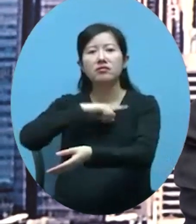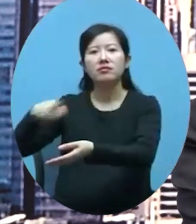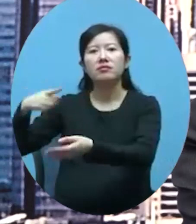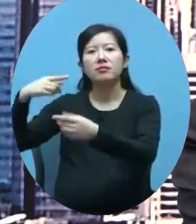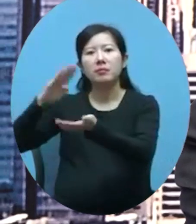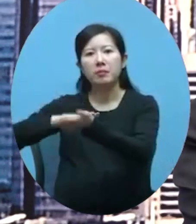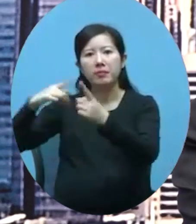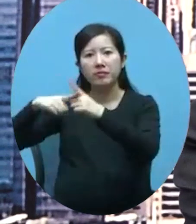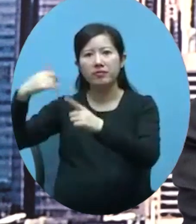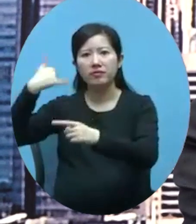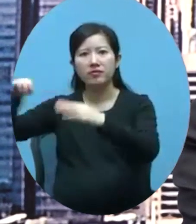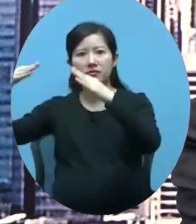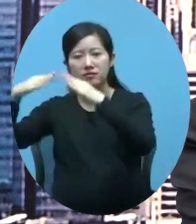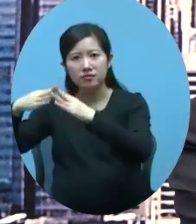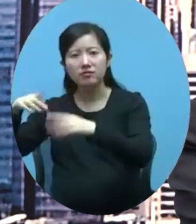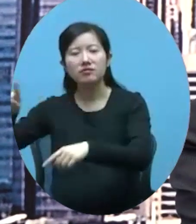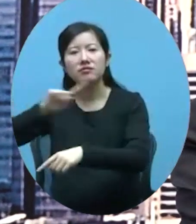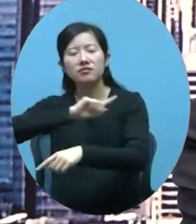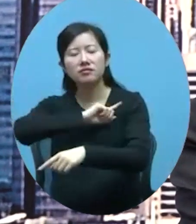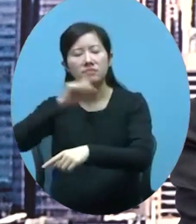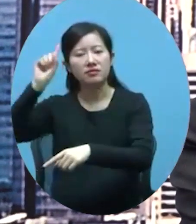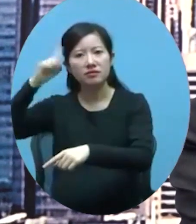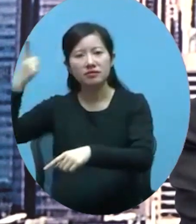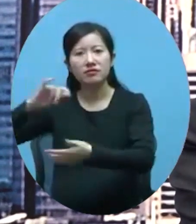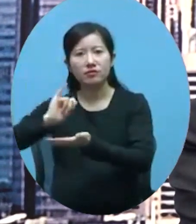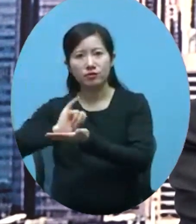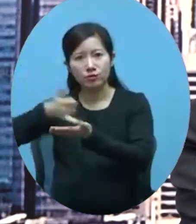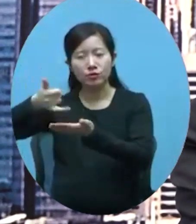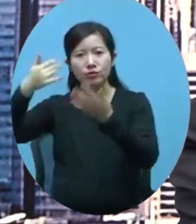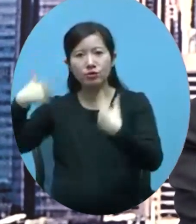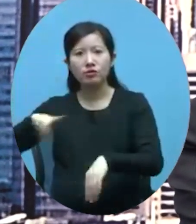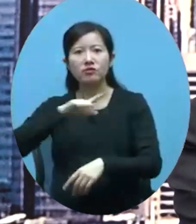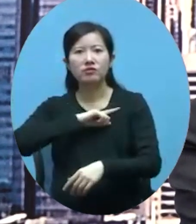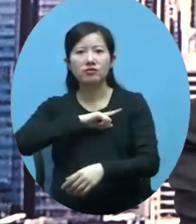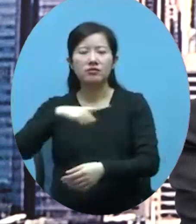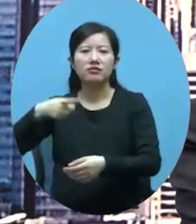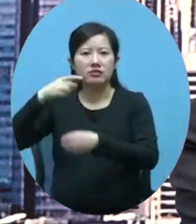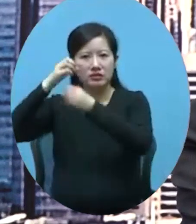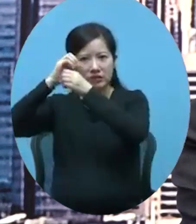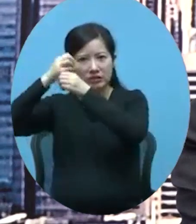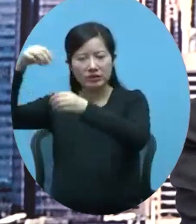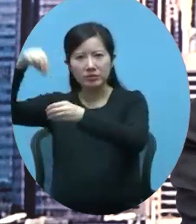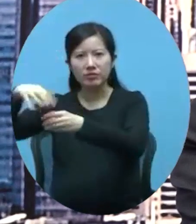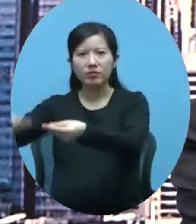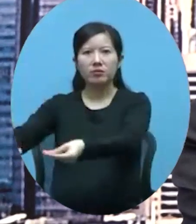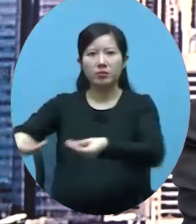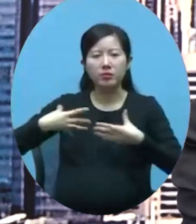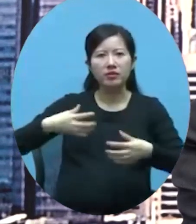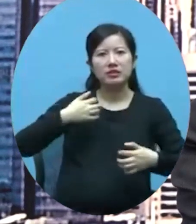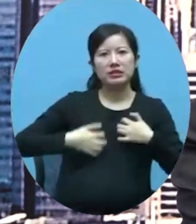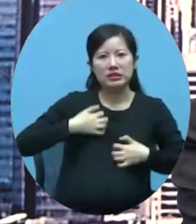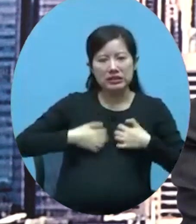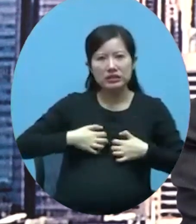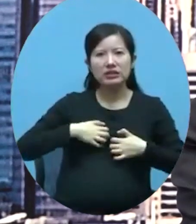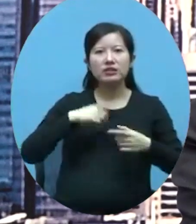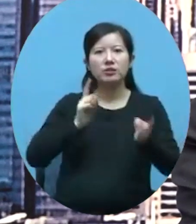床的时候就自行去采取心脱液的样本并将样本交回急症室或者门诊诊